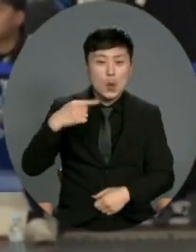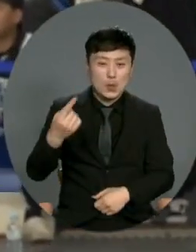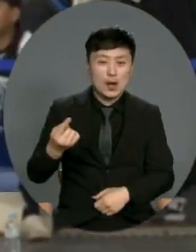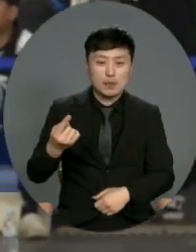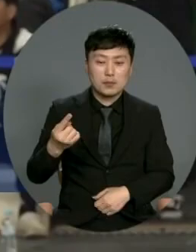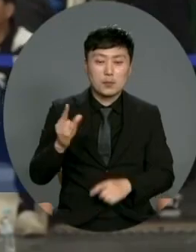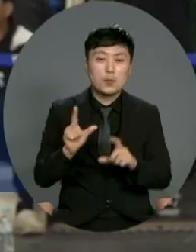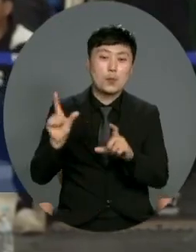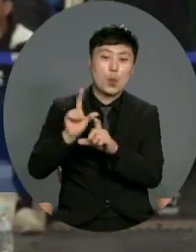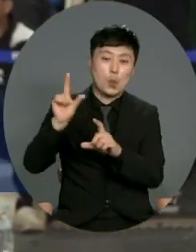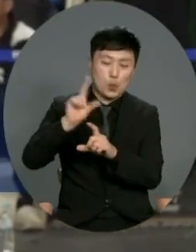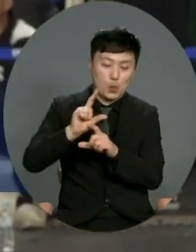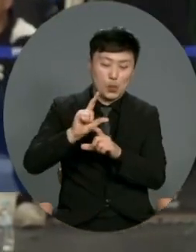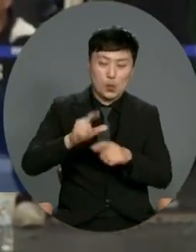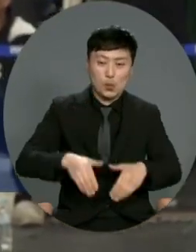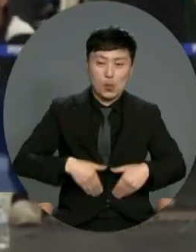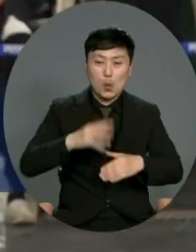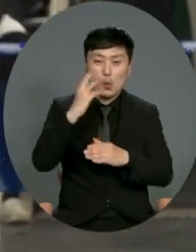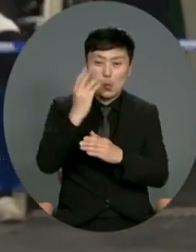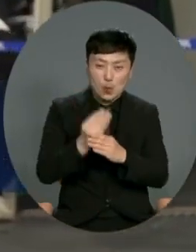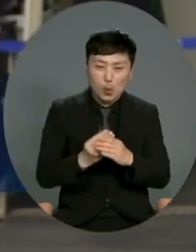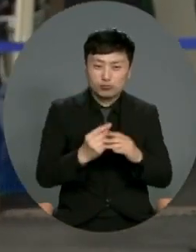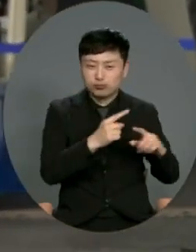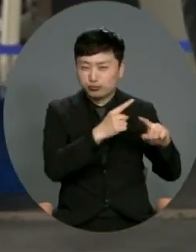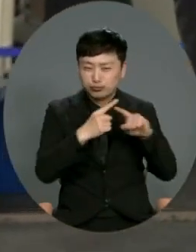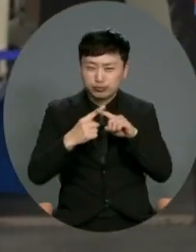들어가고 더 우상의 성적을